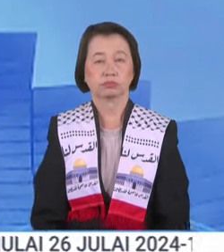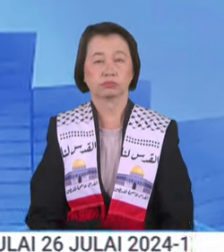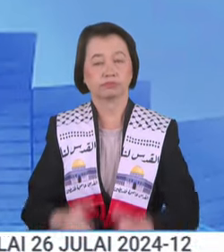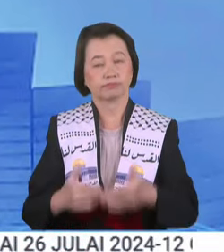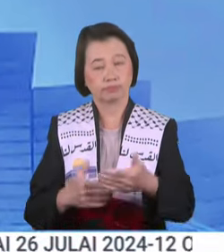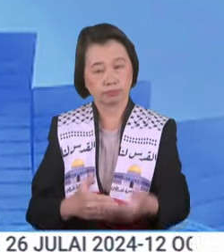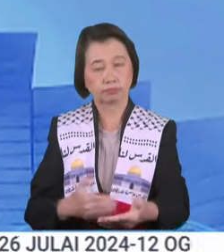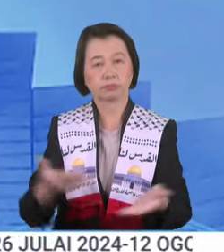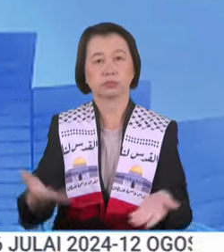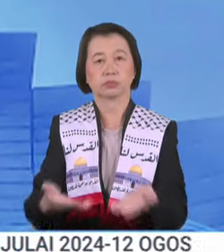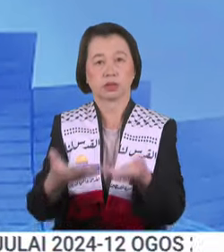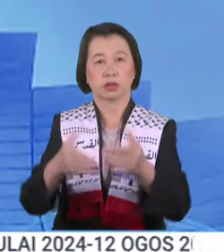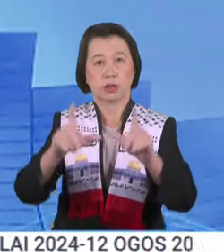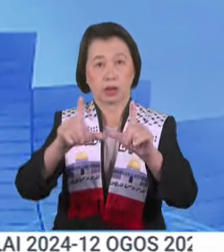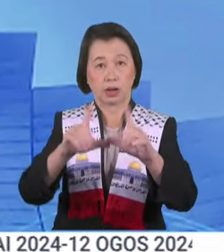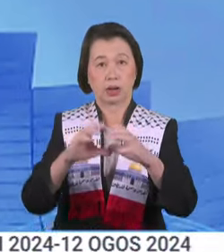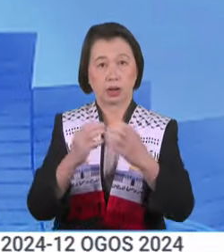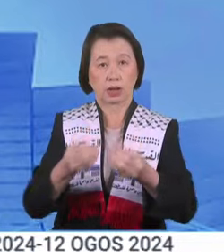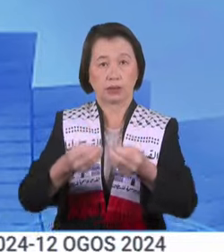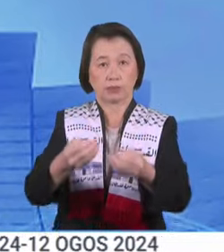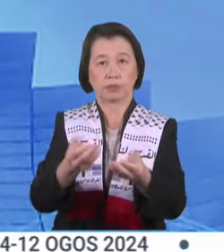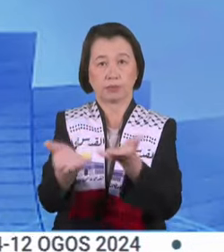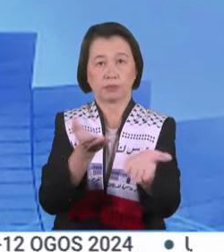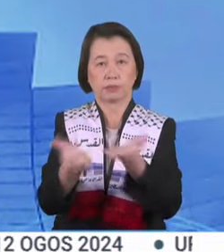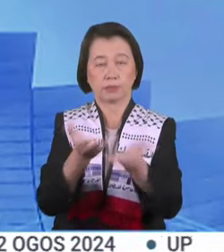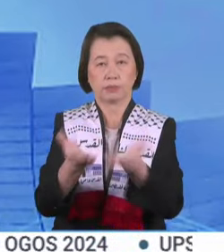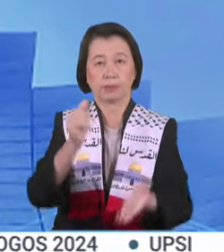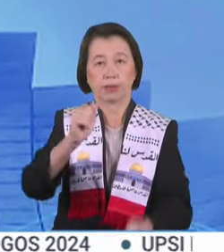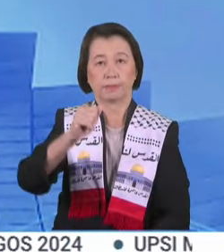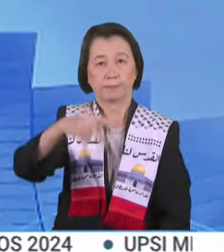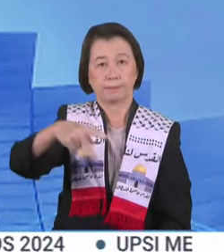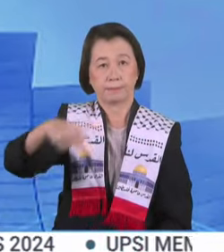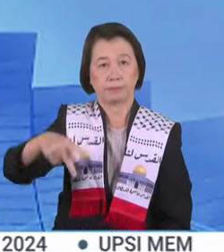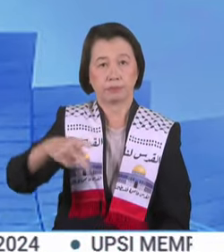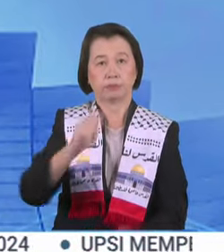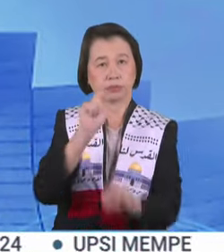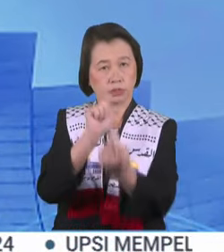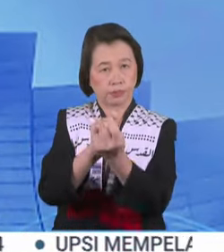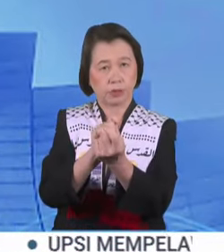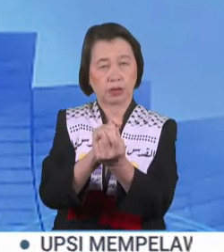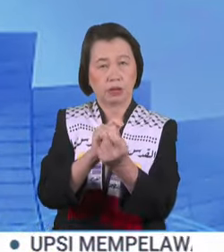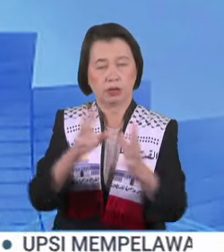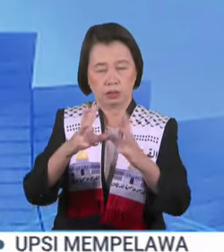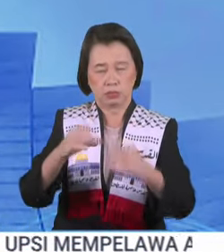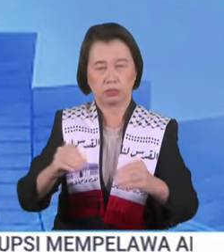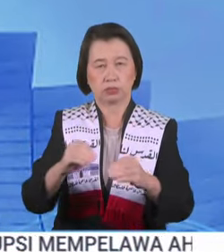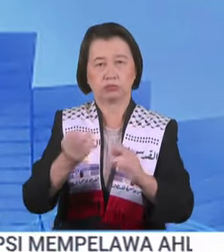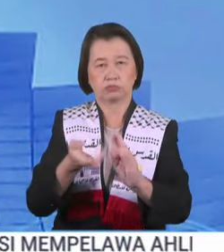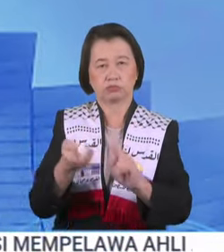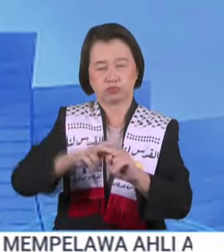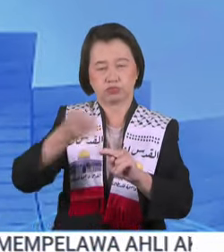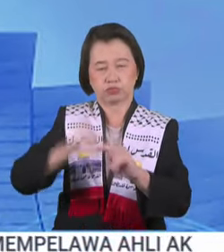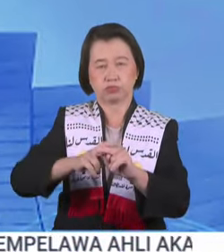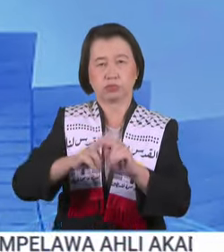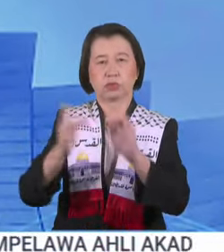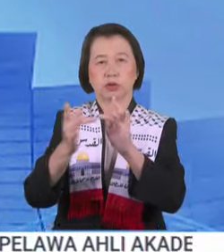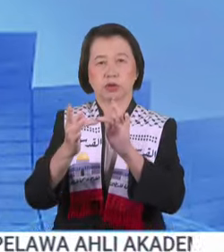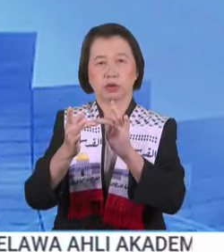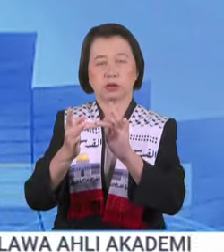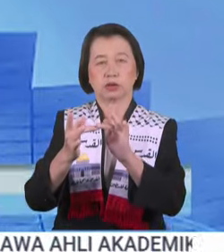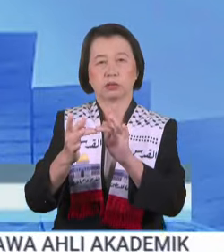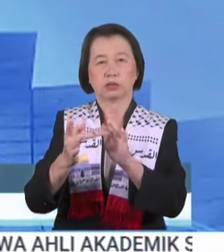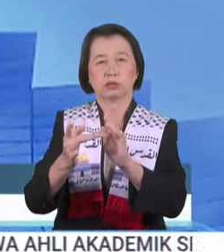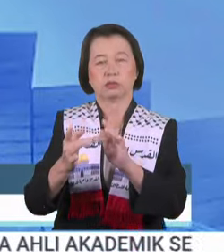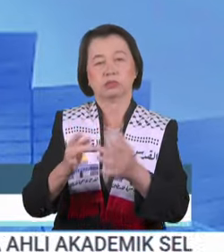Bailangkar memperkenalkan lesen kelas pemberian perkhidmatan aplikasi tepat dalam memerangi peningkatan kes jenayah